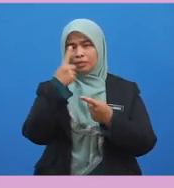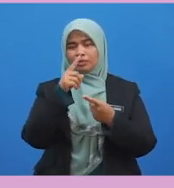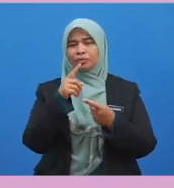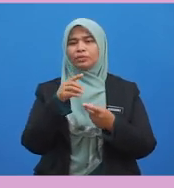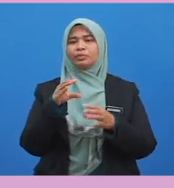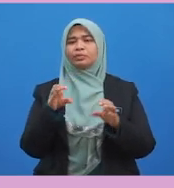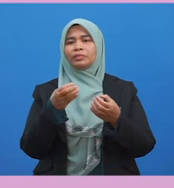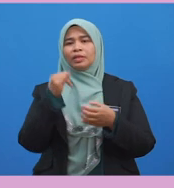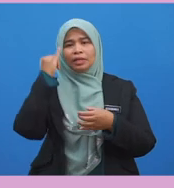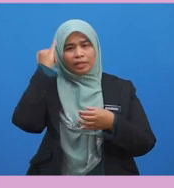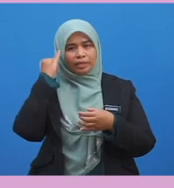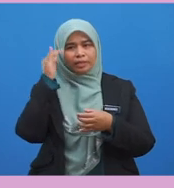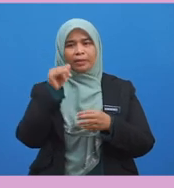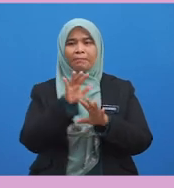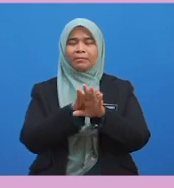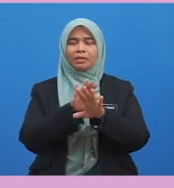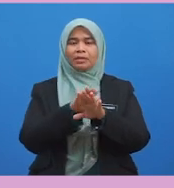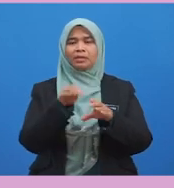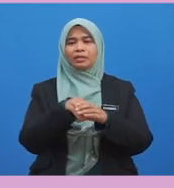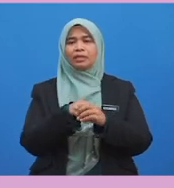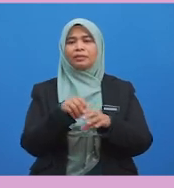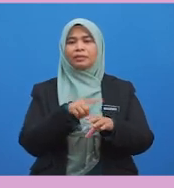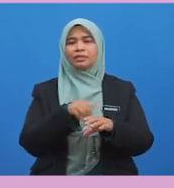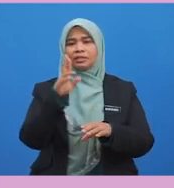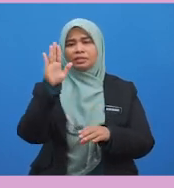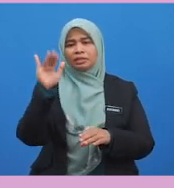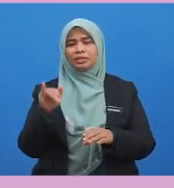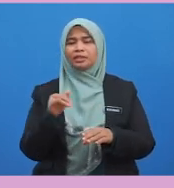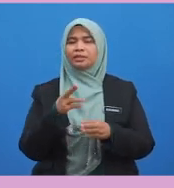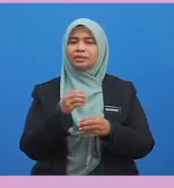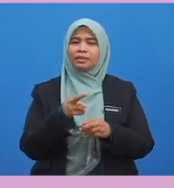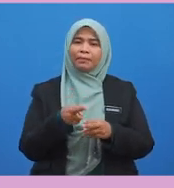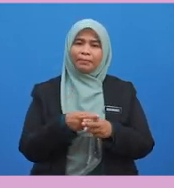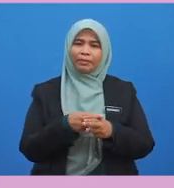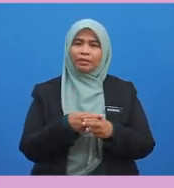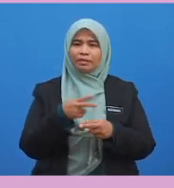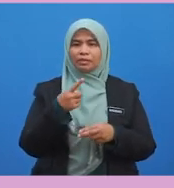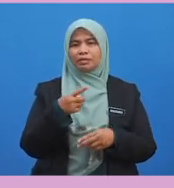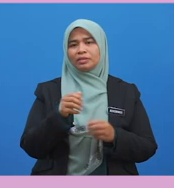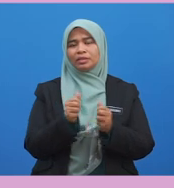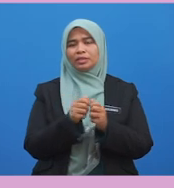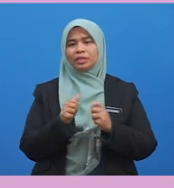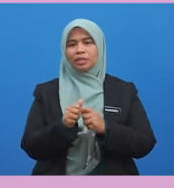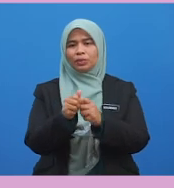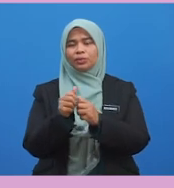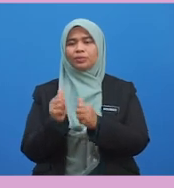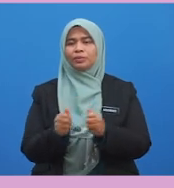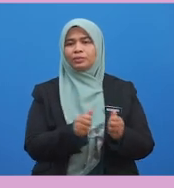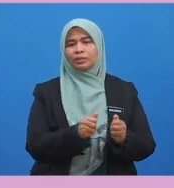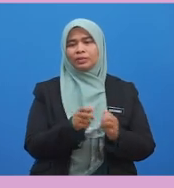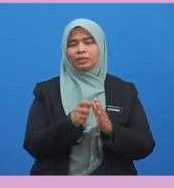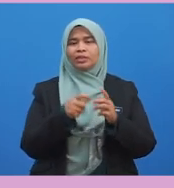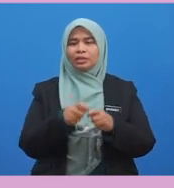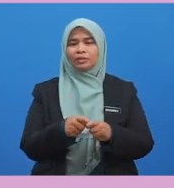untuk menjana idea yang banyak dalam masa yang singkat. dengan mematuhi peraturan